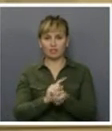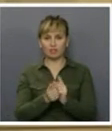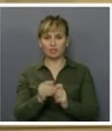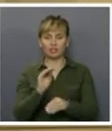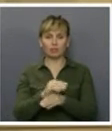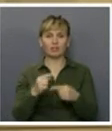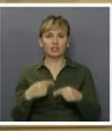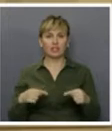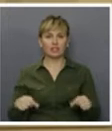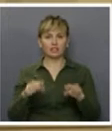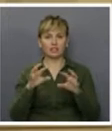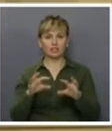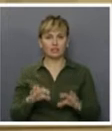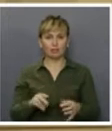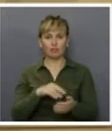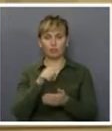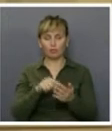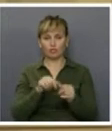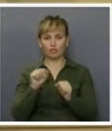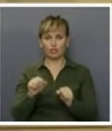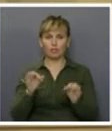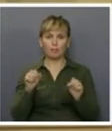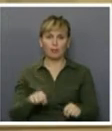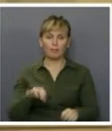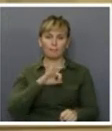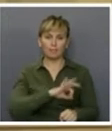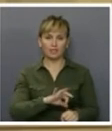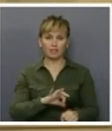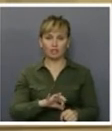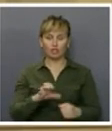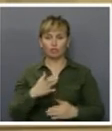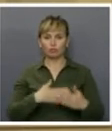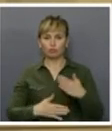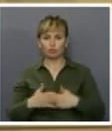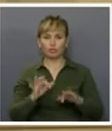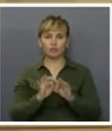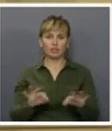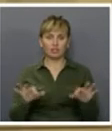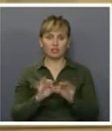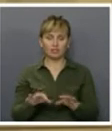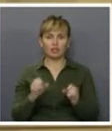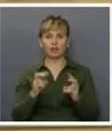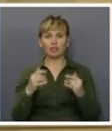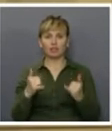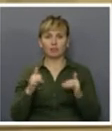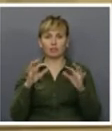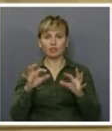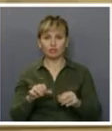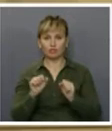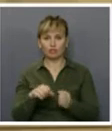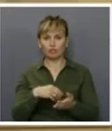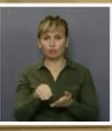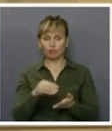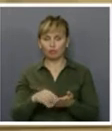в некоторые законодательные акты по вопросам защиты прав потребителей. Правозащитники с удовольствием разъясняли СМИ, как теперь закон защищает